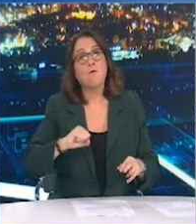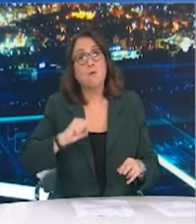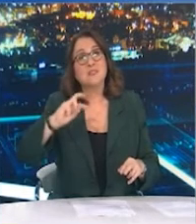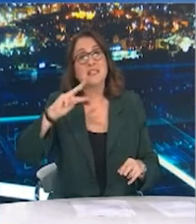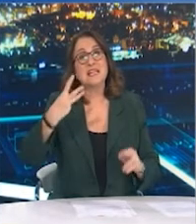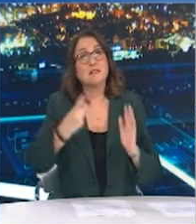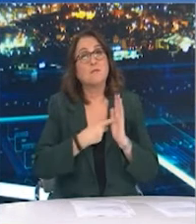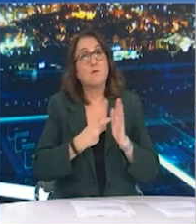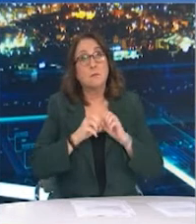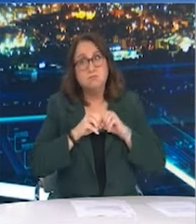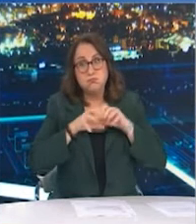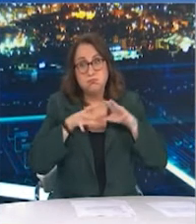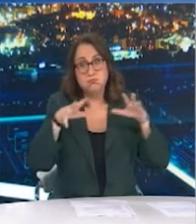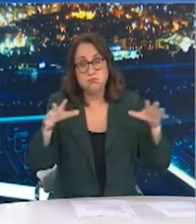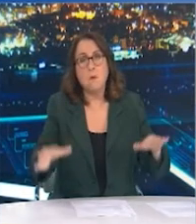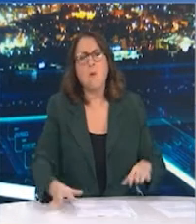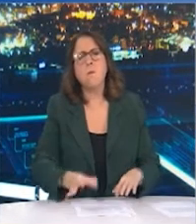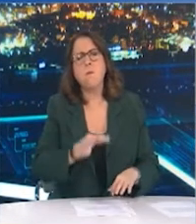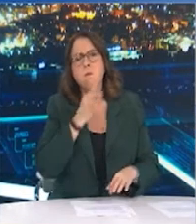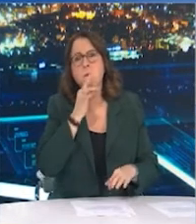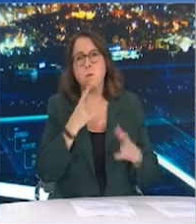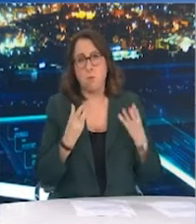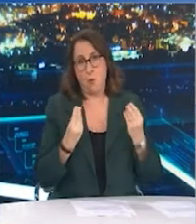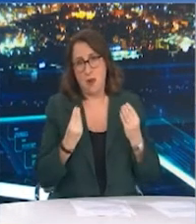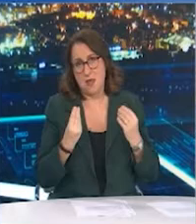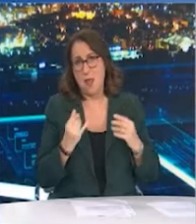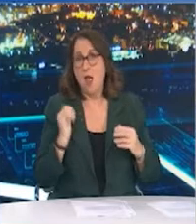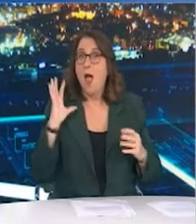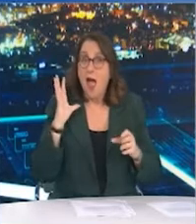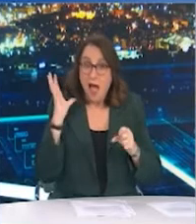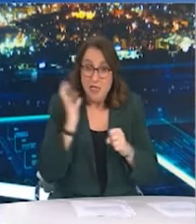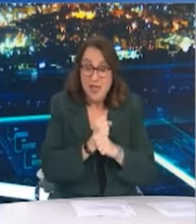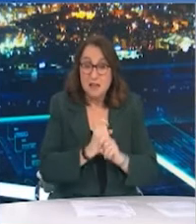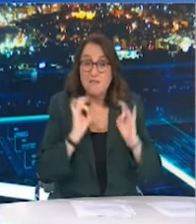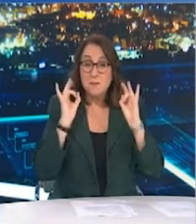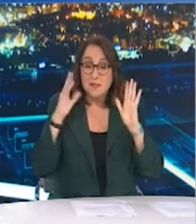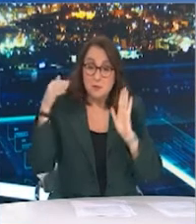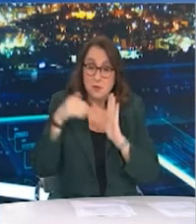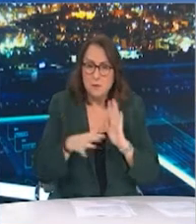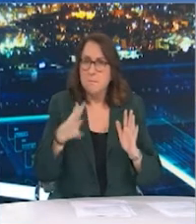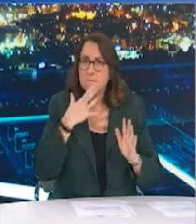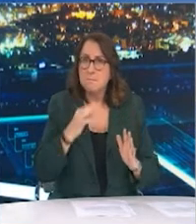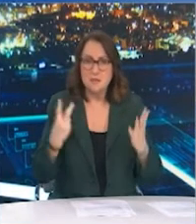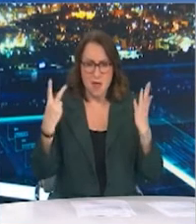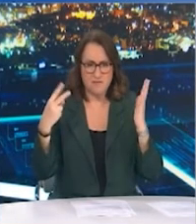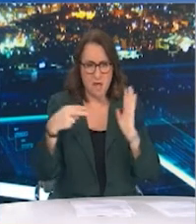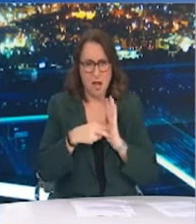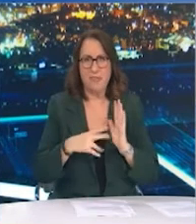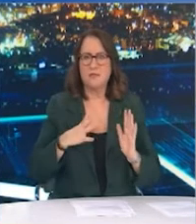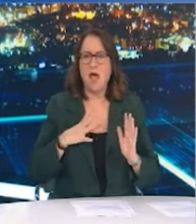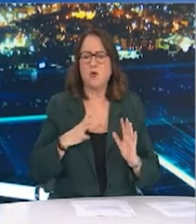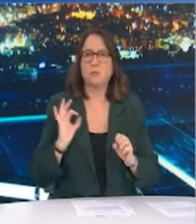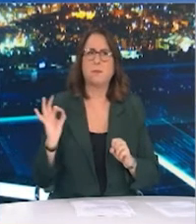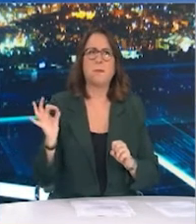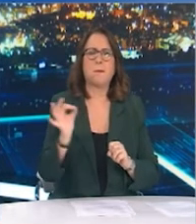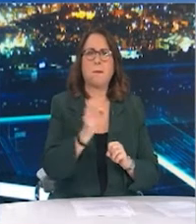που η διασπορά στην κοινότητα είναι ακόμα υψηλή, αφού υπολογίζεται ότι έχουμε σχεδόν λίγο λιγότερο από 7.000 ενεργά κρούσματα, ενώ η